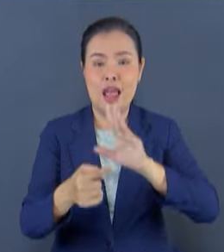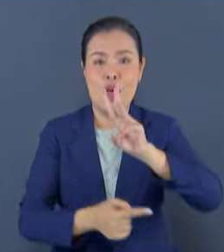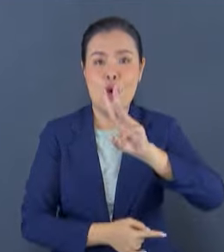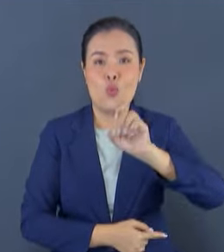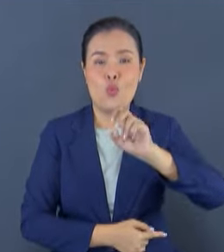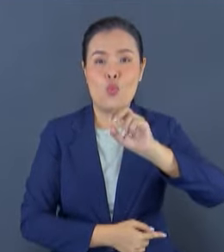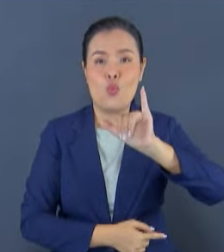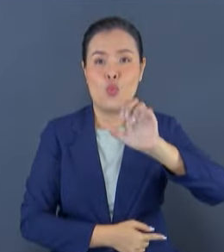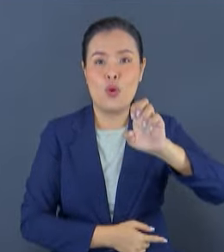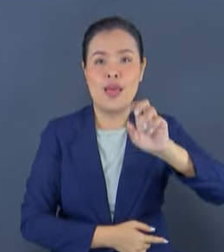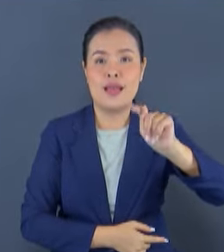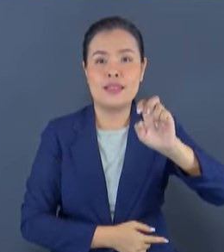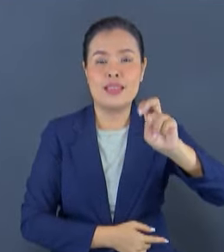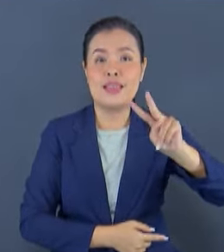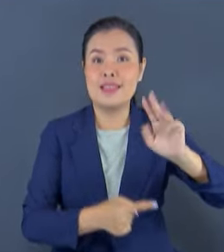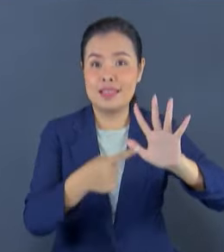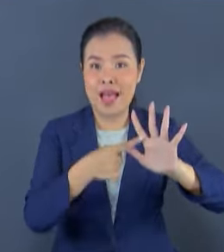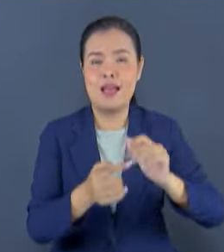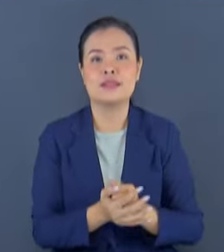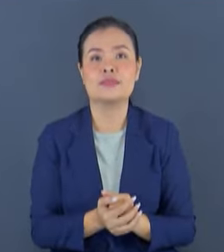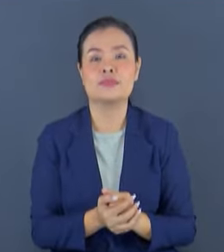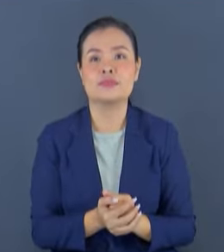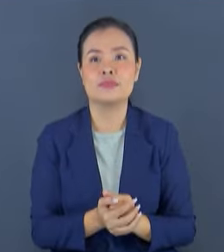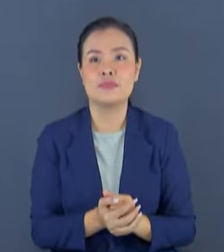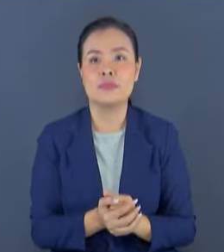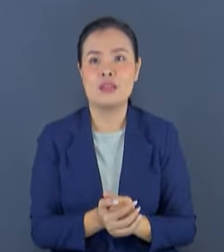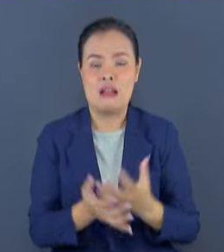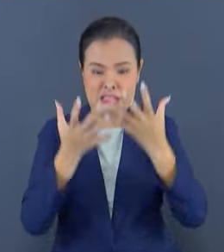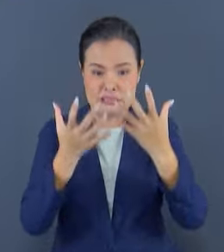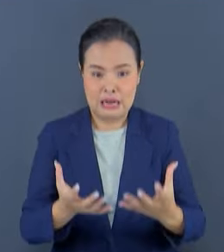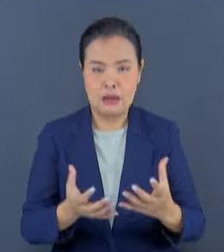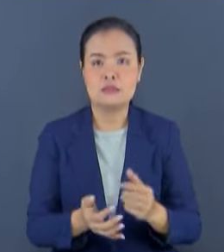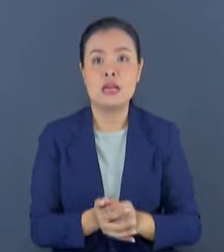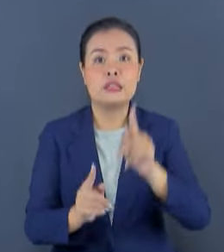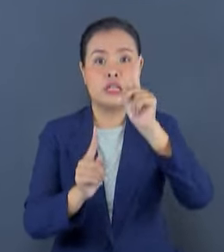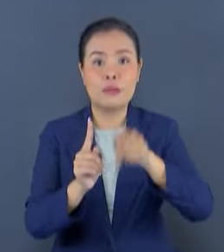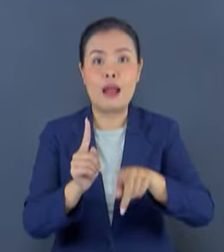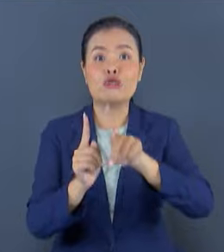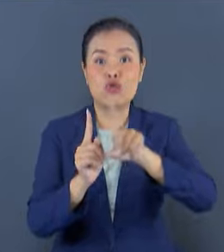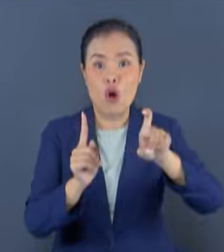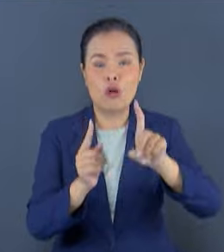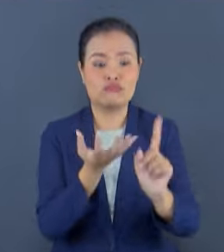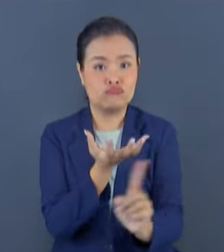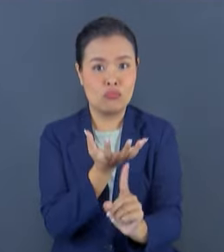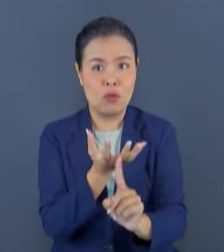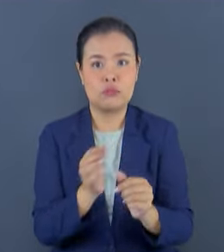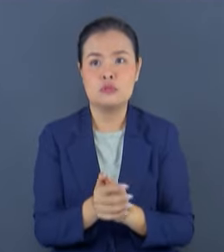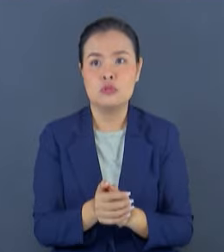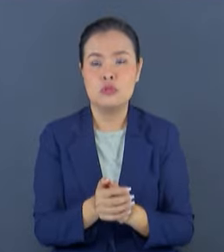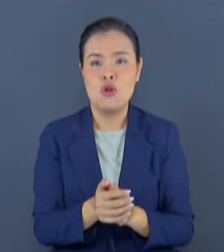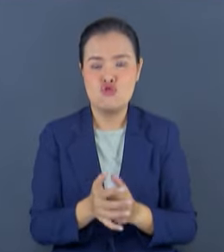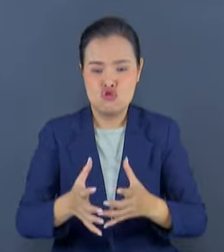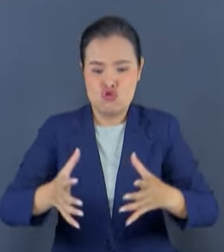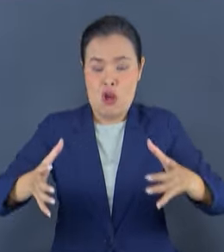19 FIV Maramowel นะครับเป็นตัวที่มีขนาดน้ำหนักมากถึง 1,100 กิโลกรัมซึ่งหนักกว่าวัวสายพัน